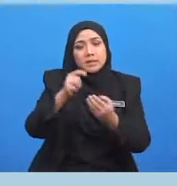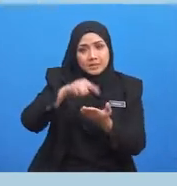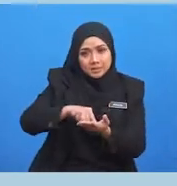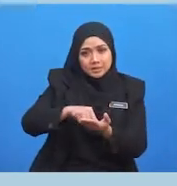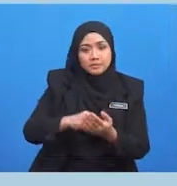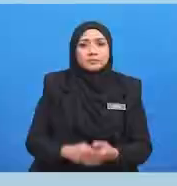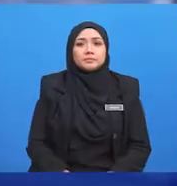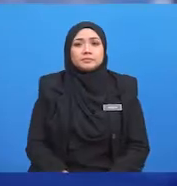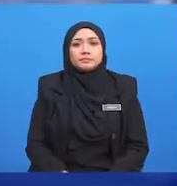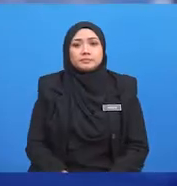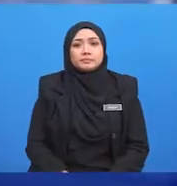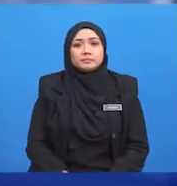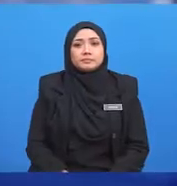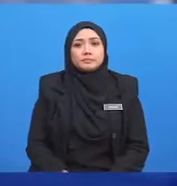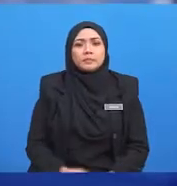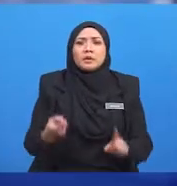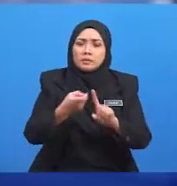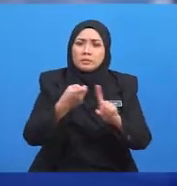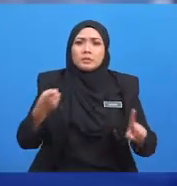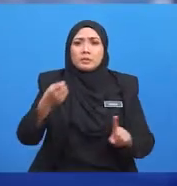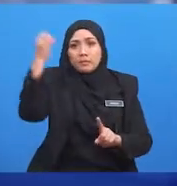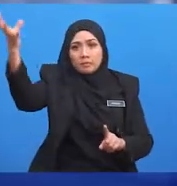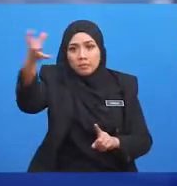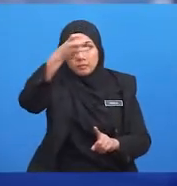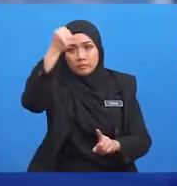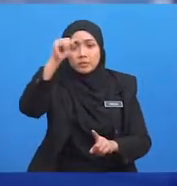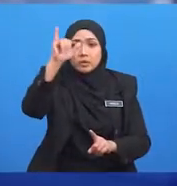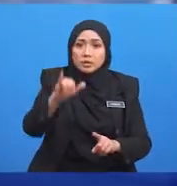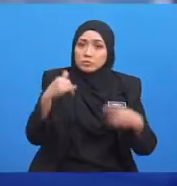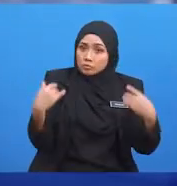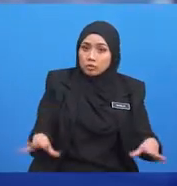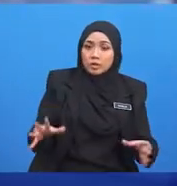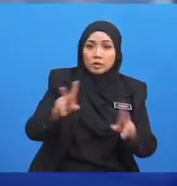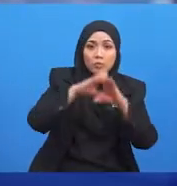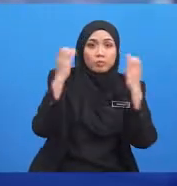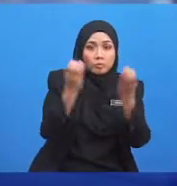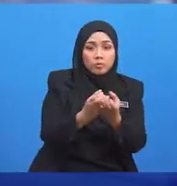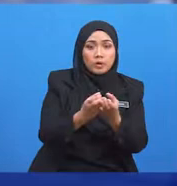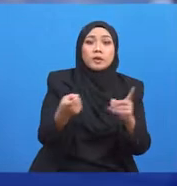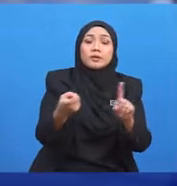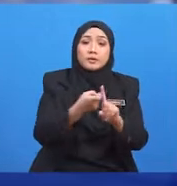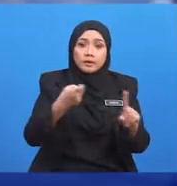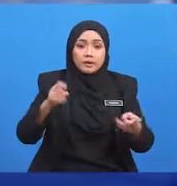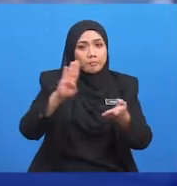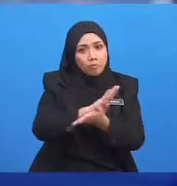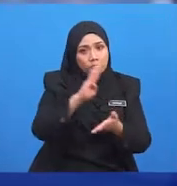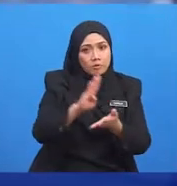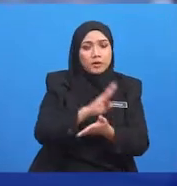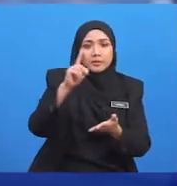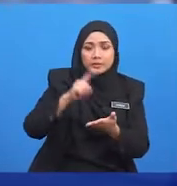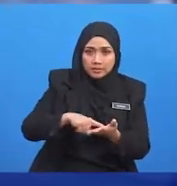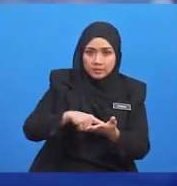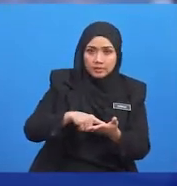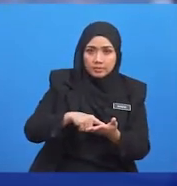ini. Baiklah, daripada maklumat yang telah dikumpulkan daripada borang